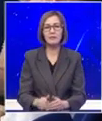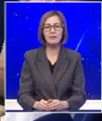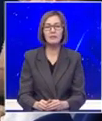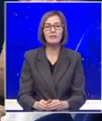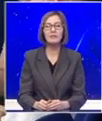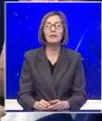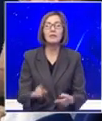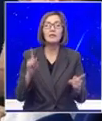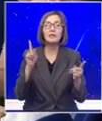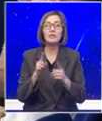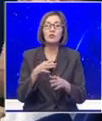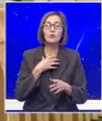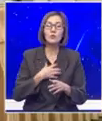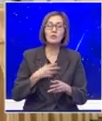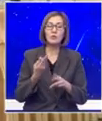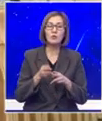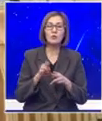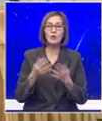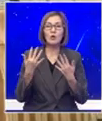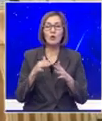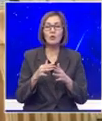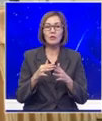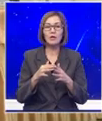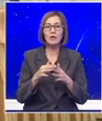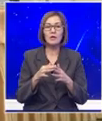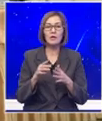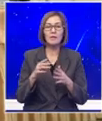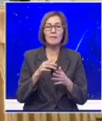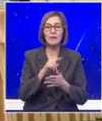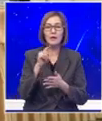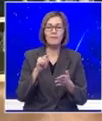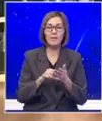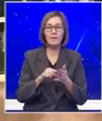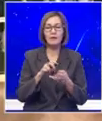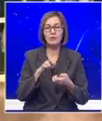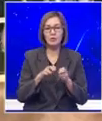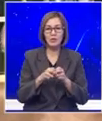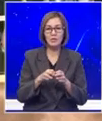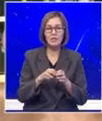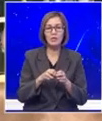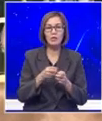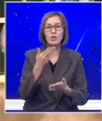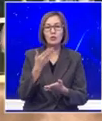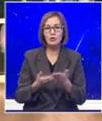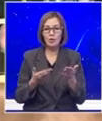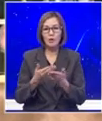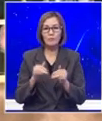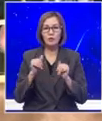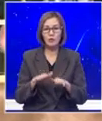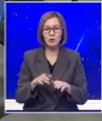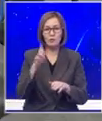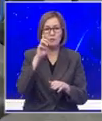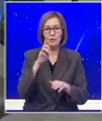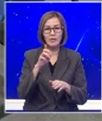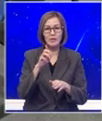Мұндай кездесу маңызды. Өйткені ауылдағы ағайын көкейде жүрген өзекті мәселелерін айтып, оны шешіп алуға я болмаса,